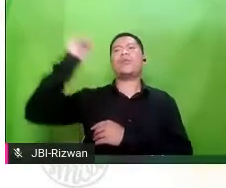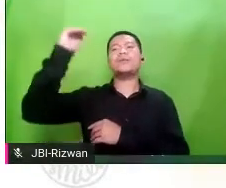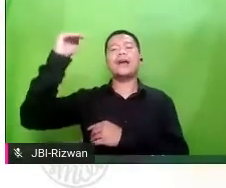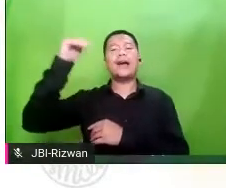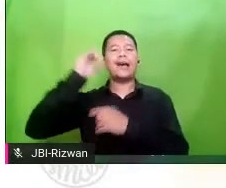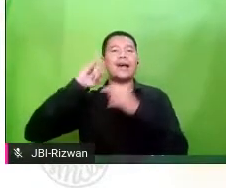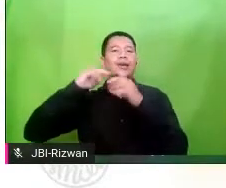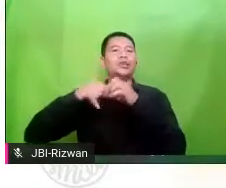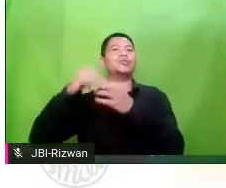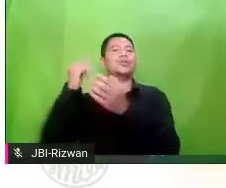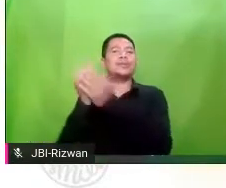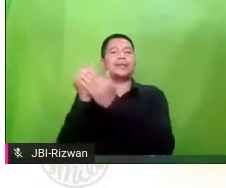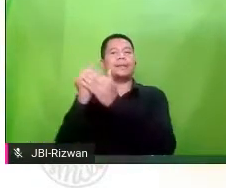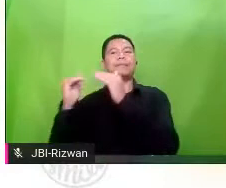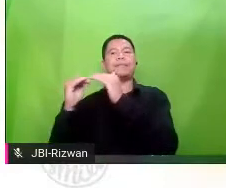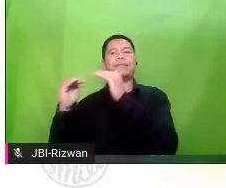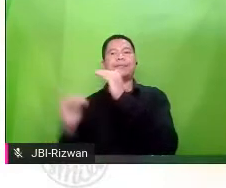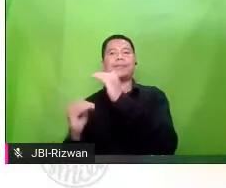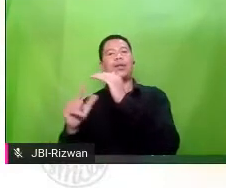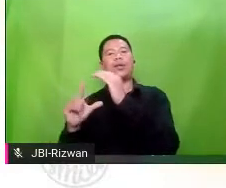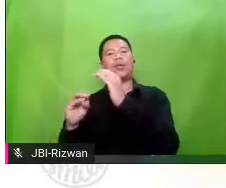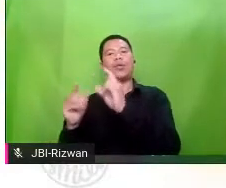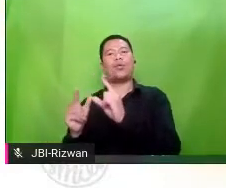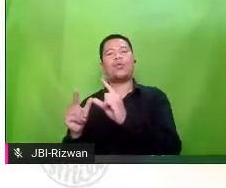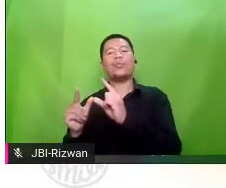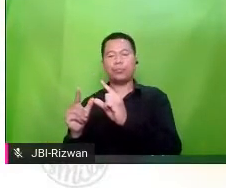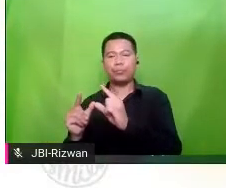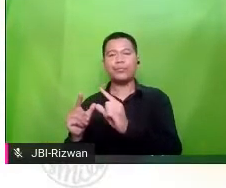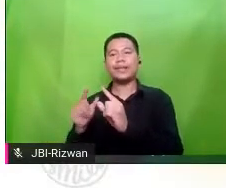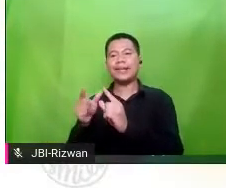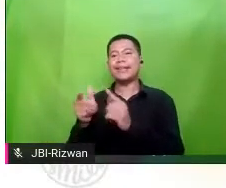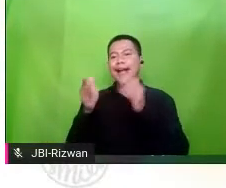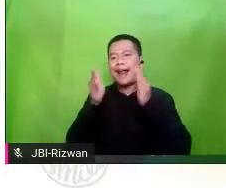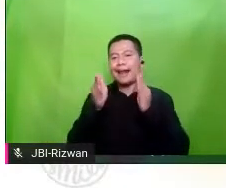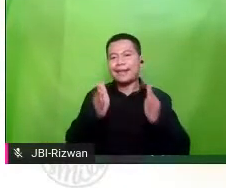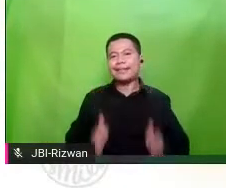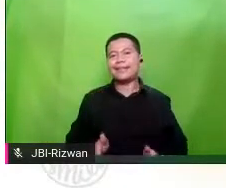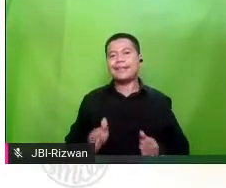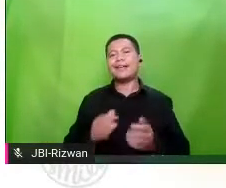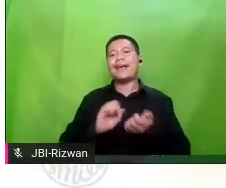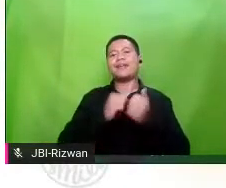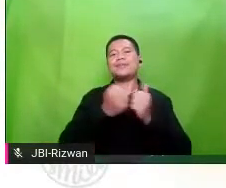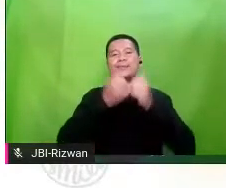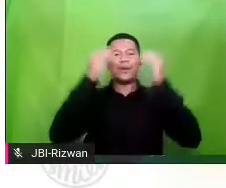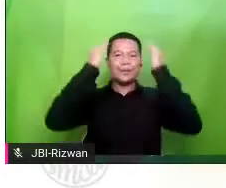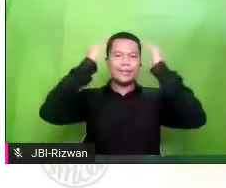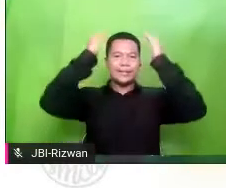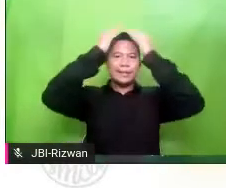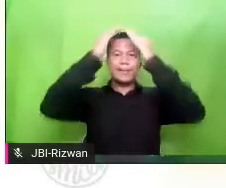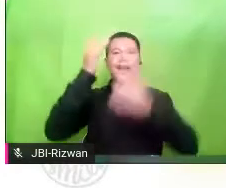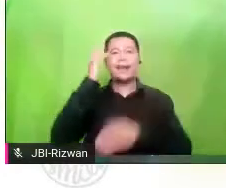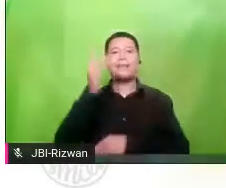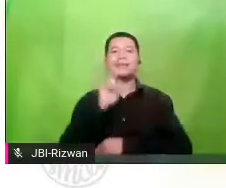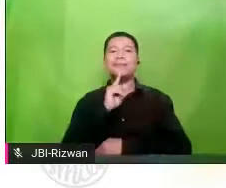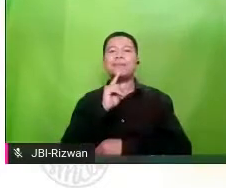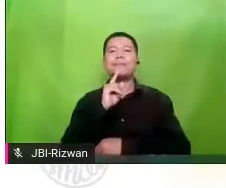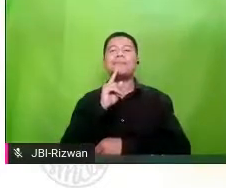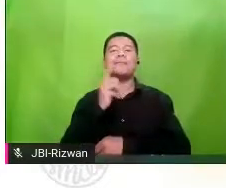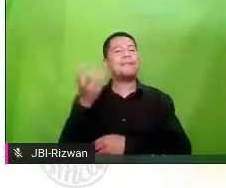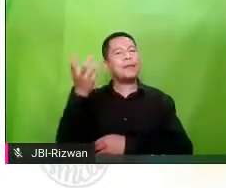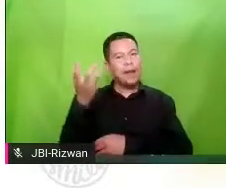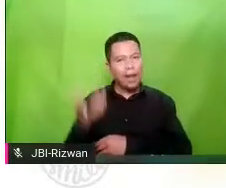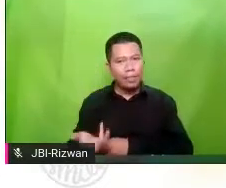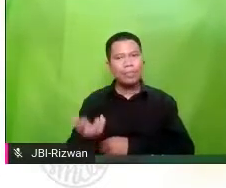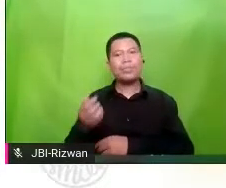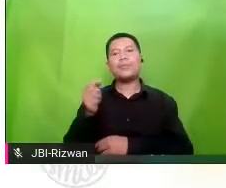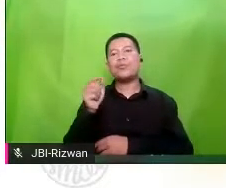di posisi low functioning. Ya, ini karakteristik pada kasus autisme ya, karena bentuknya berat untuk hal yang berkaitan